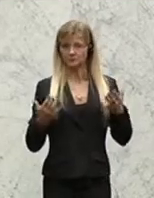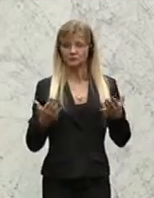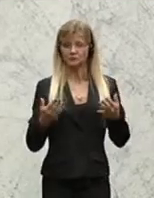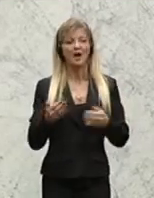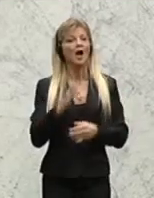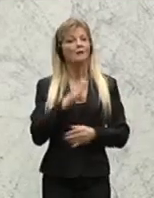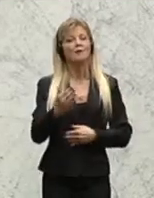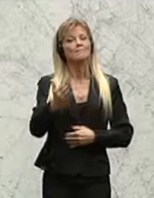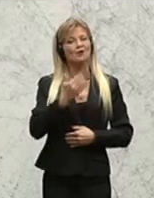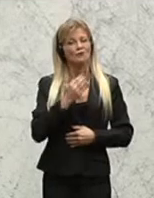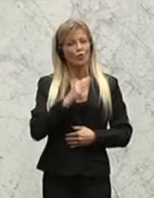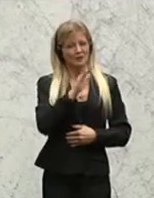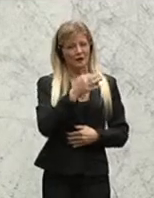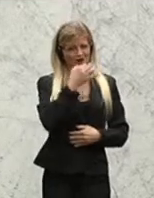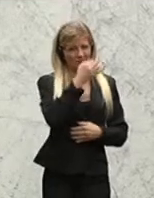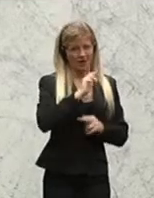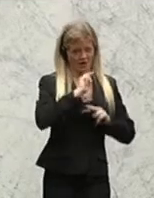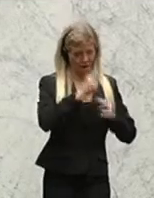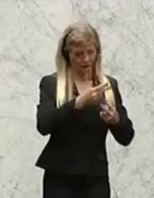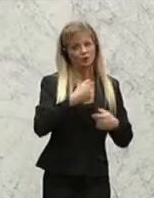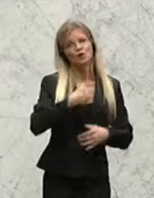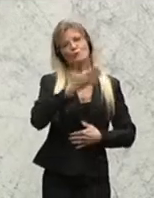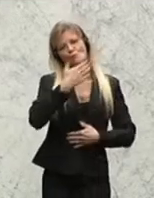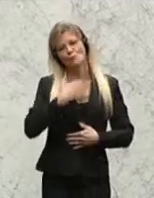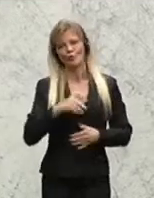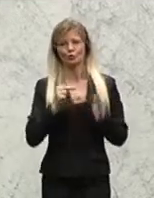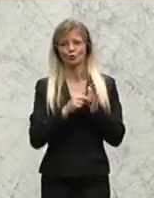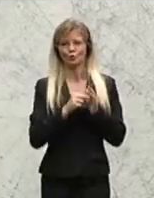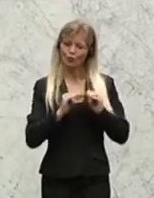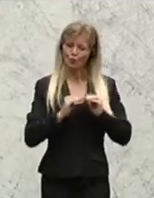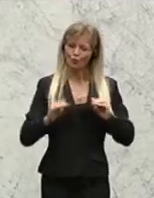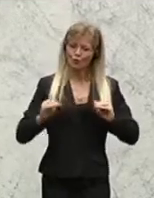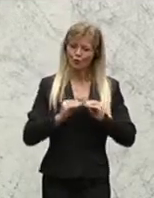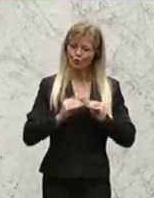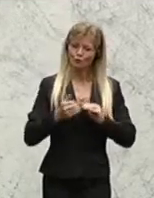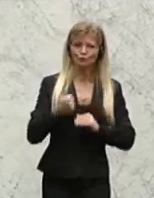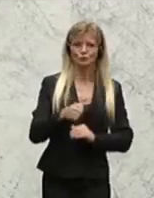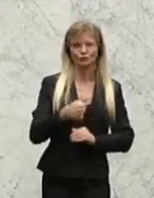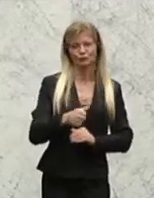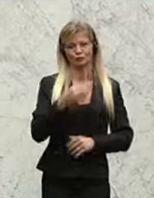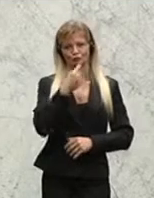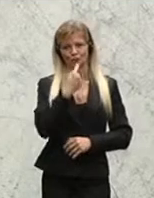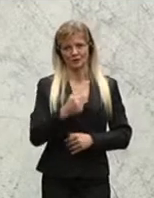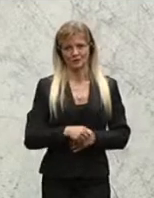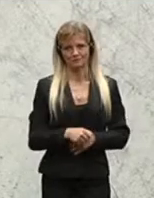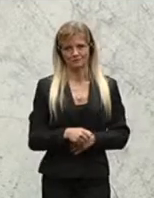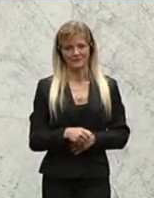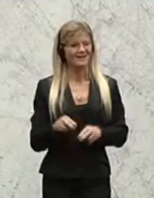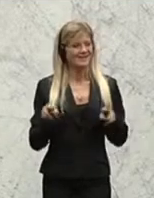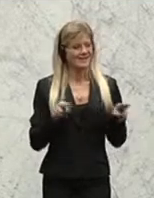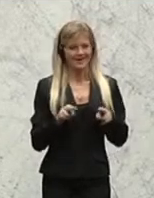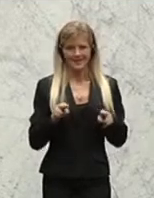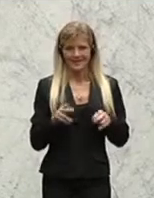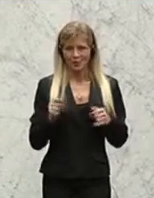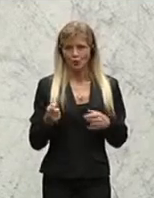Sie mir noch einige grundsätzliche Bemerkungen. Die Regierungen unter Bundeskanzler Werner Faymann haben